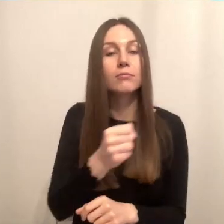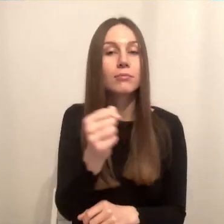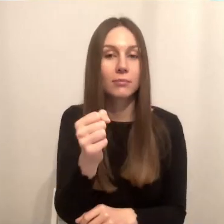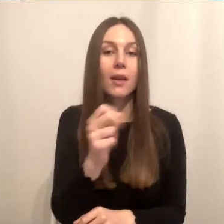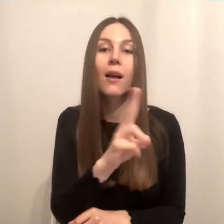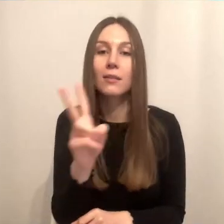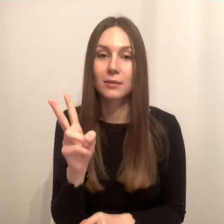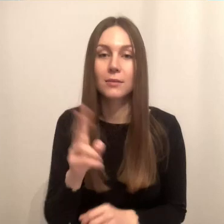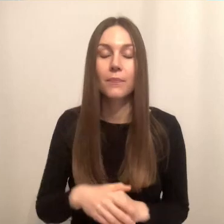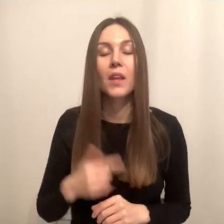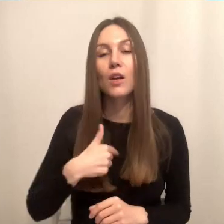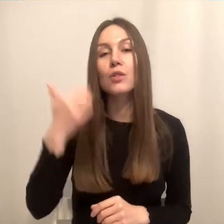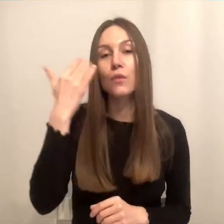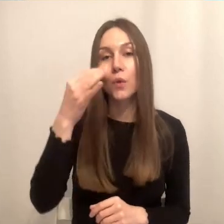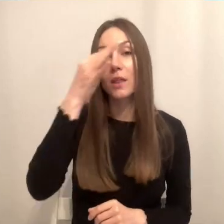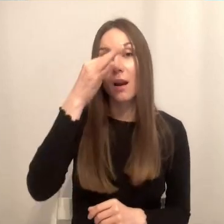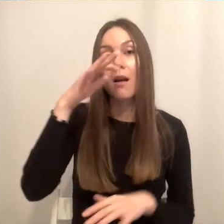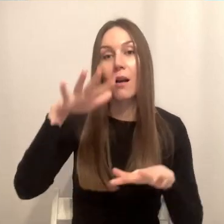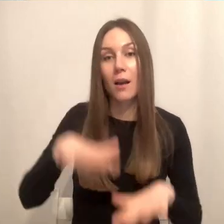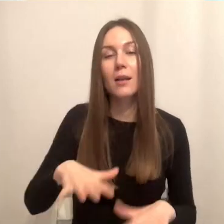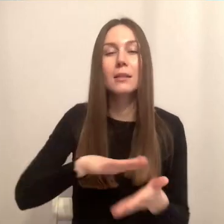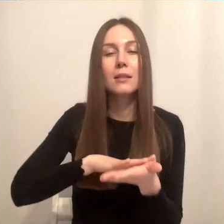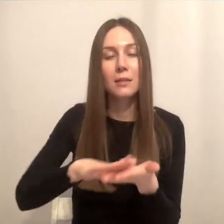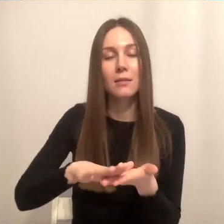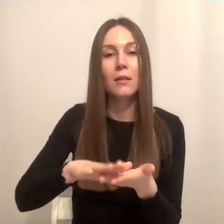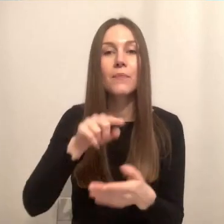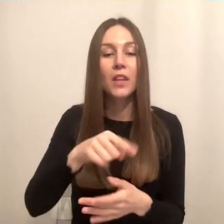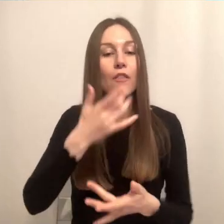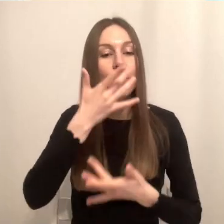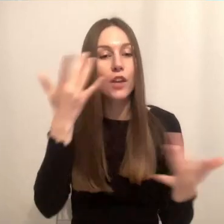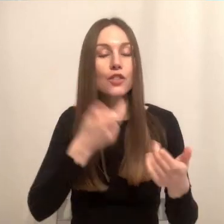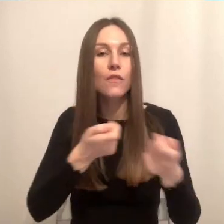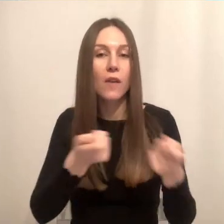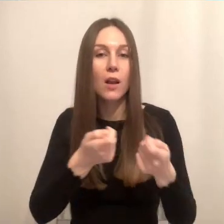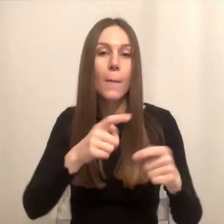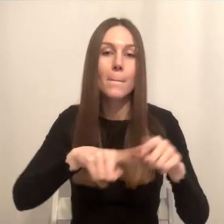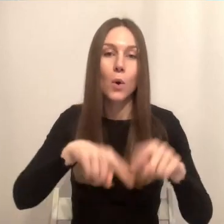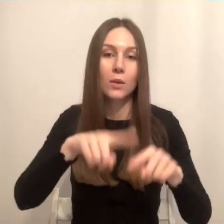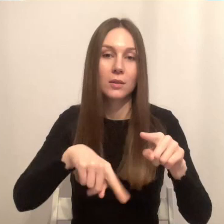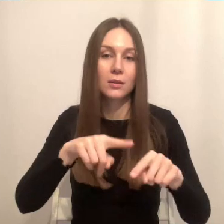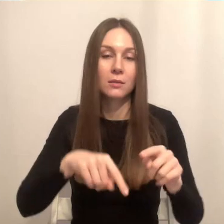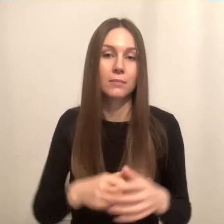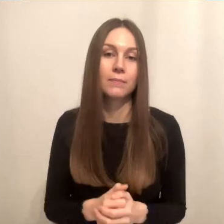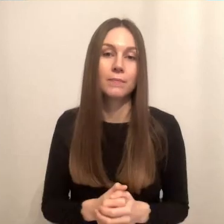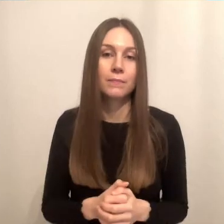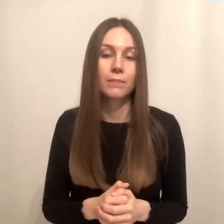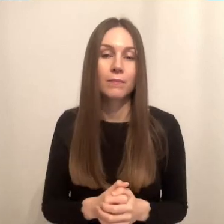skaidrumo problema Trakuose būtent susijusi su viešo valdymo politizavimu. Tai kitaip tariant,